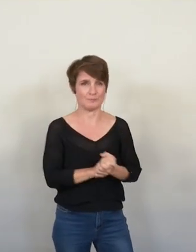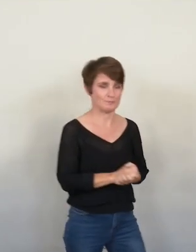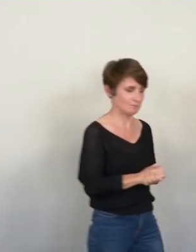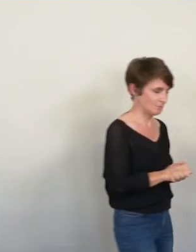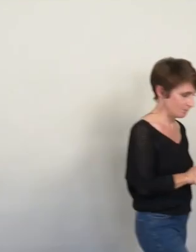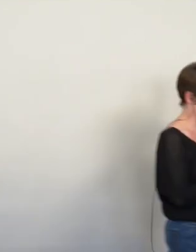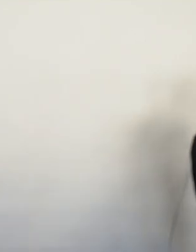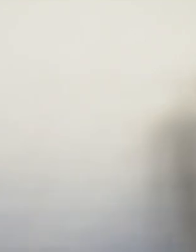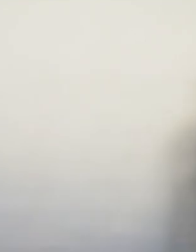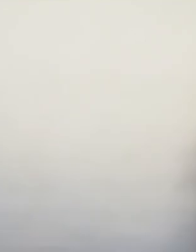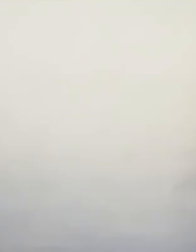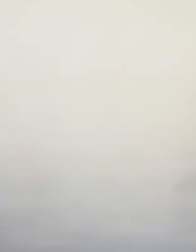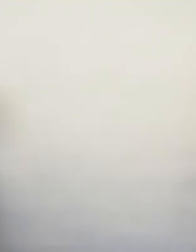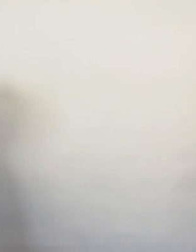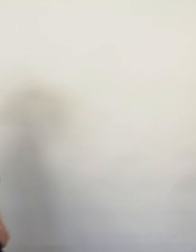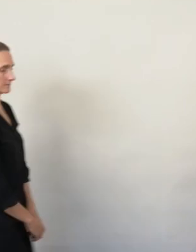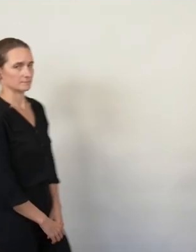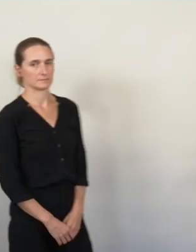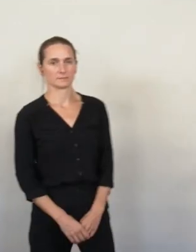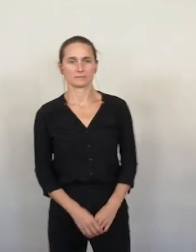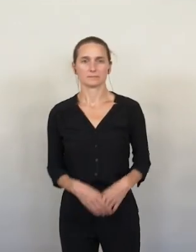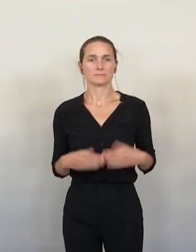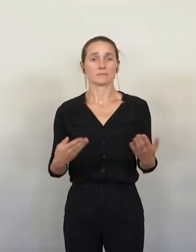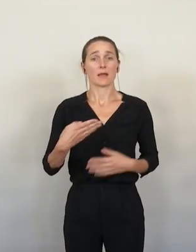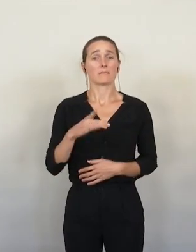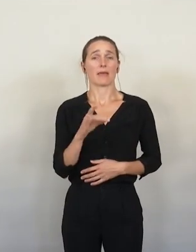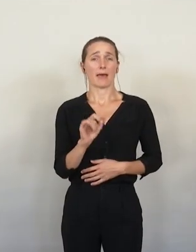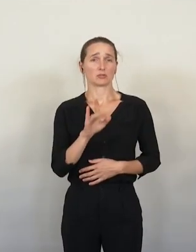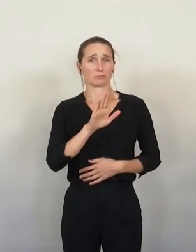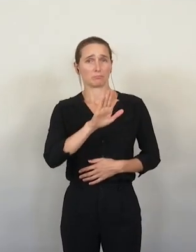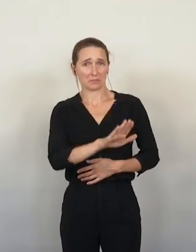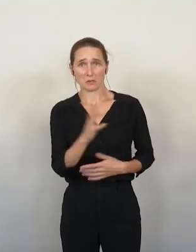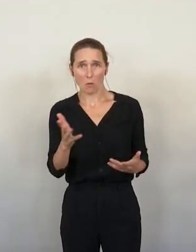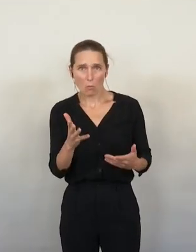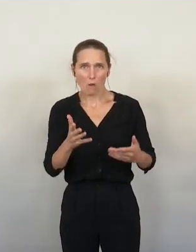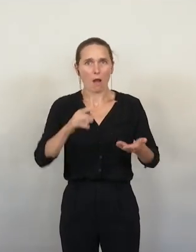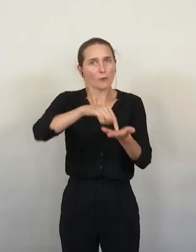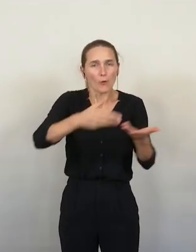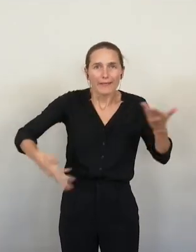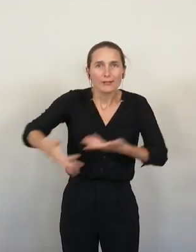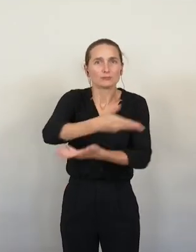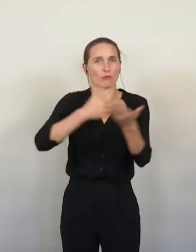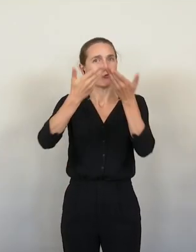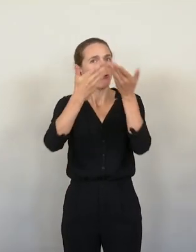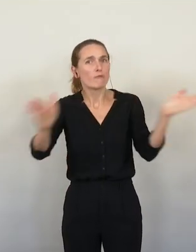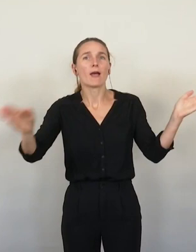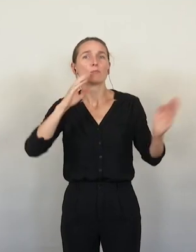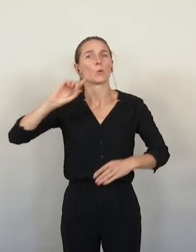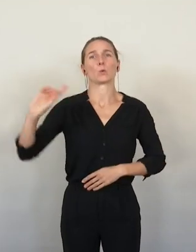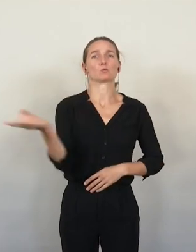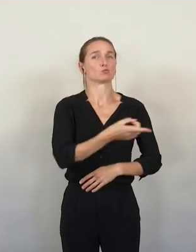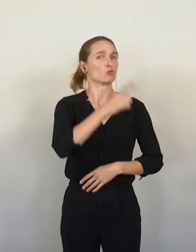espaces d'échange de rencontrre ouvertes à toutes et tous leur importance dans la vie de la communauté grenobloise